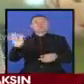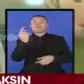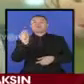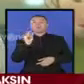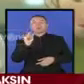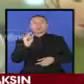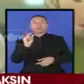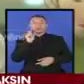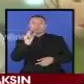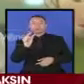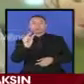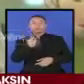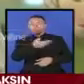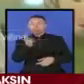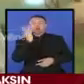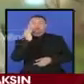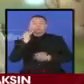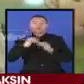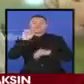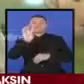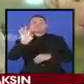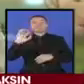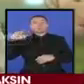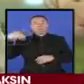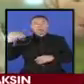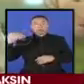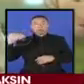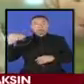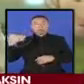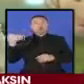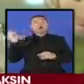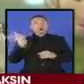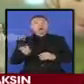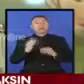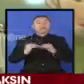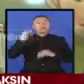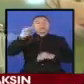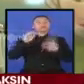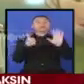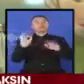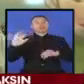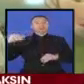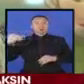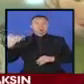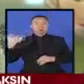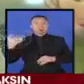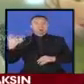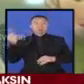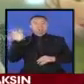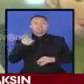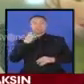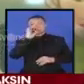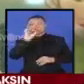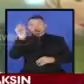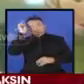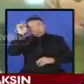diutamakan pada mereka yang berusia di atas 40 tahun, bahkan ada yang di atas 60 tahun. Tadi kami